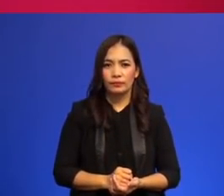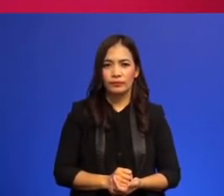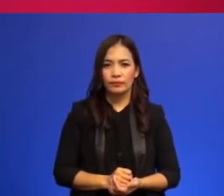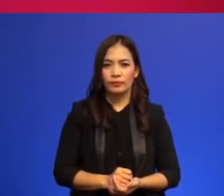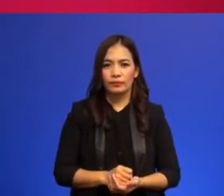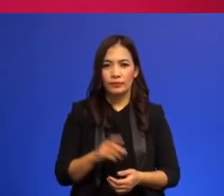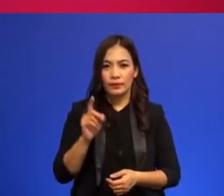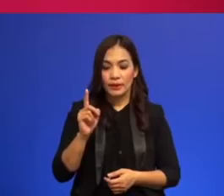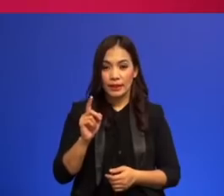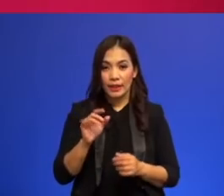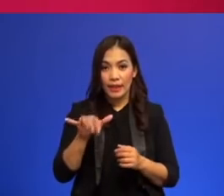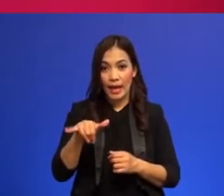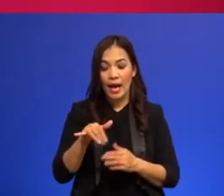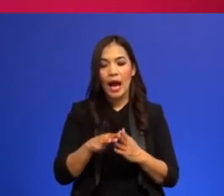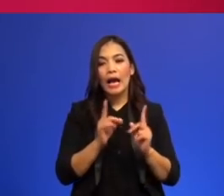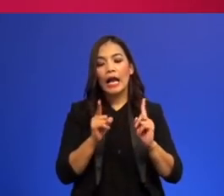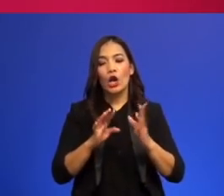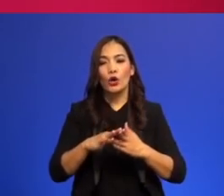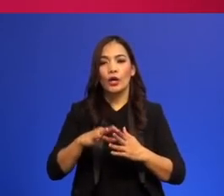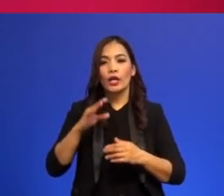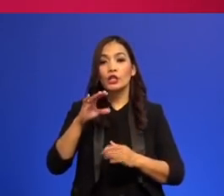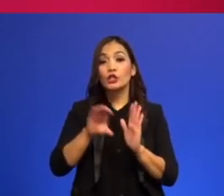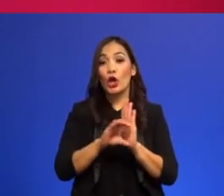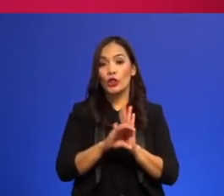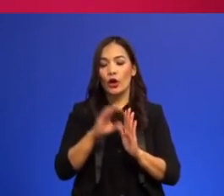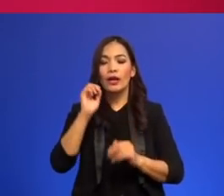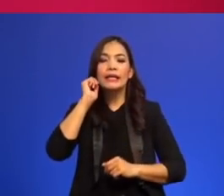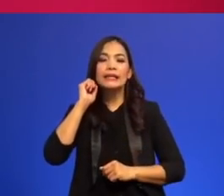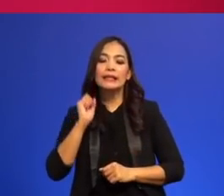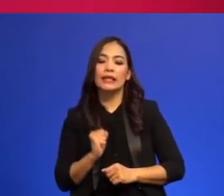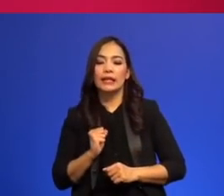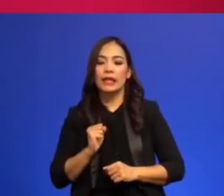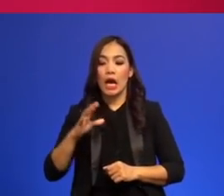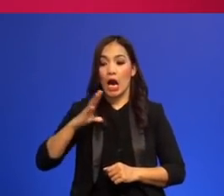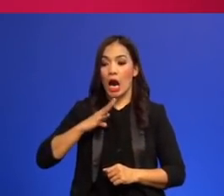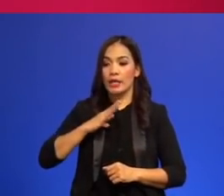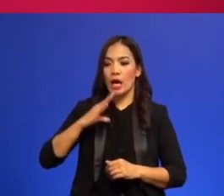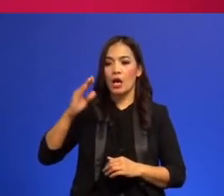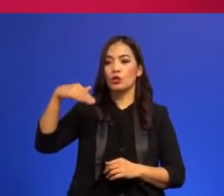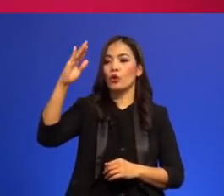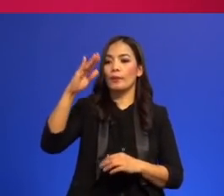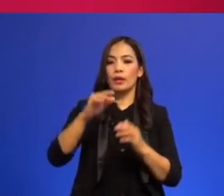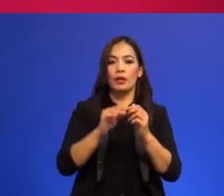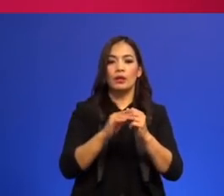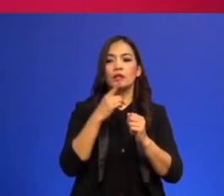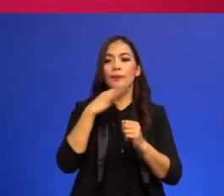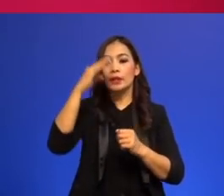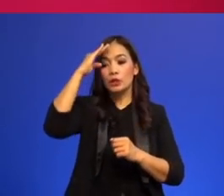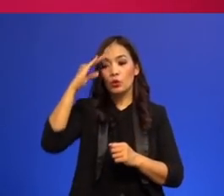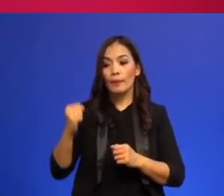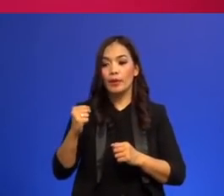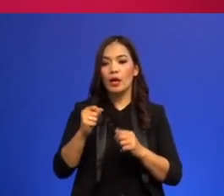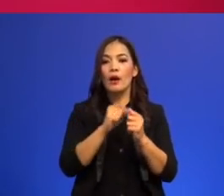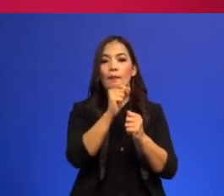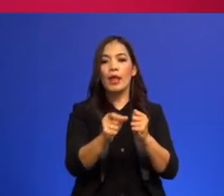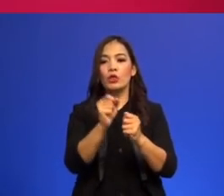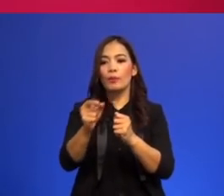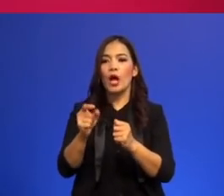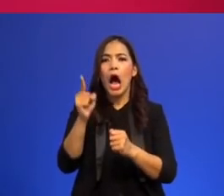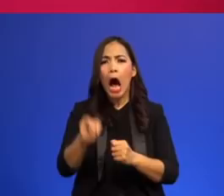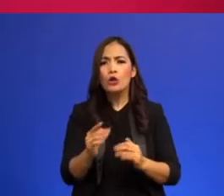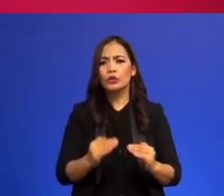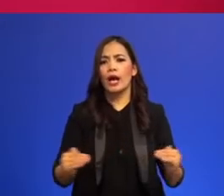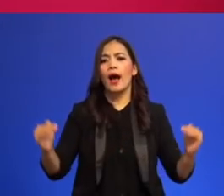Jadi kalau istri yang lebih kaya, keluarganya sudah kaya, suami bantu-bantu, nggak bisa bilang, yang adil